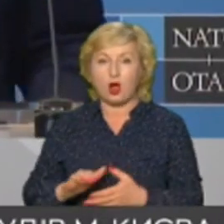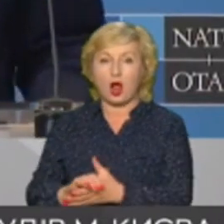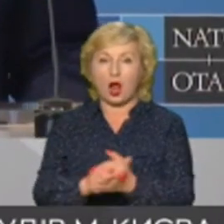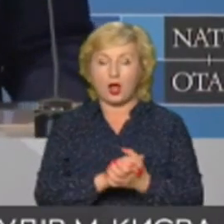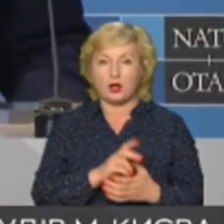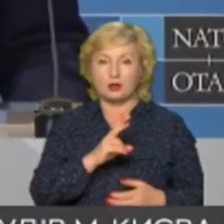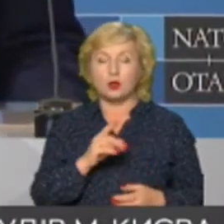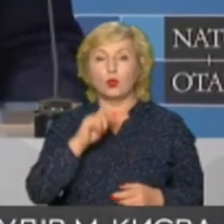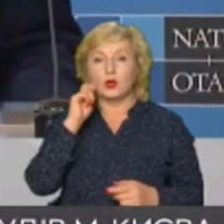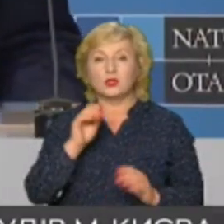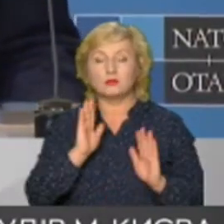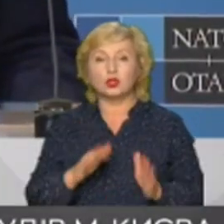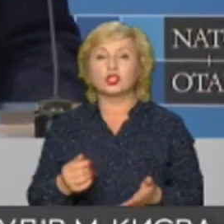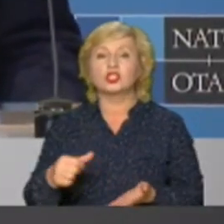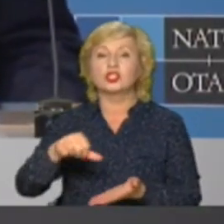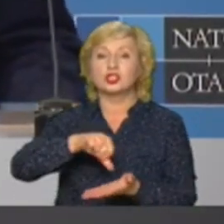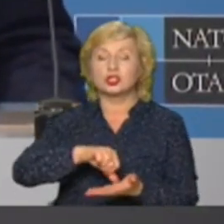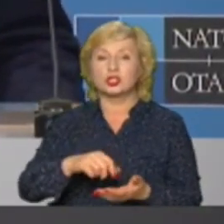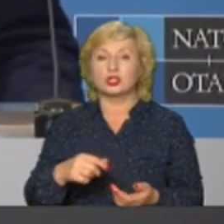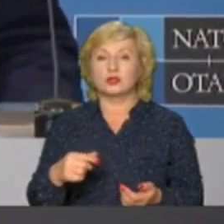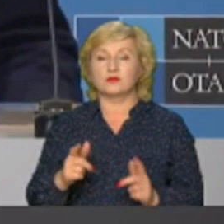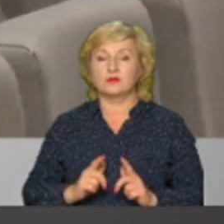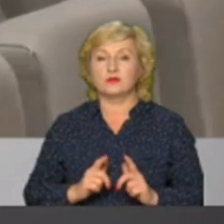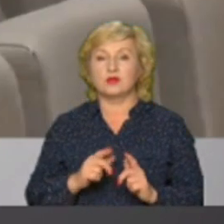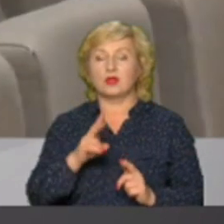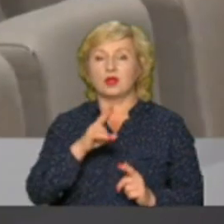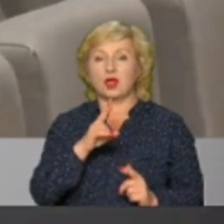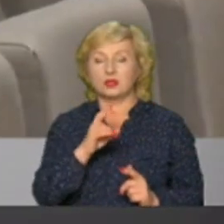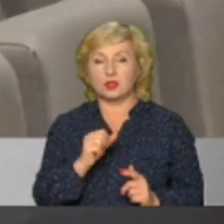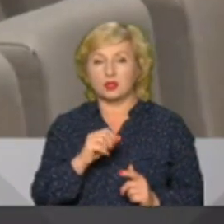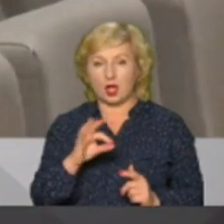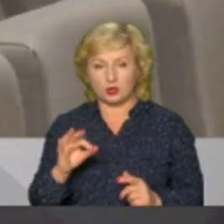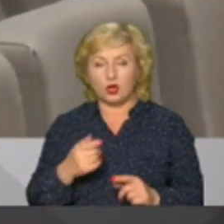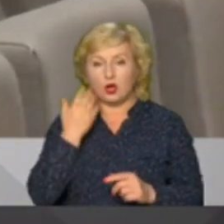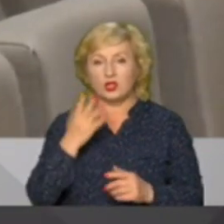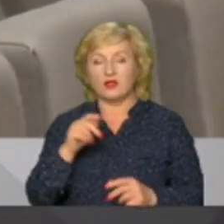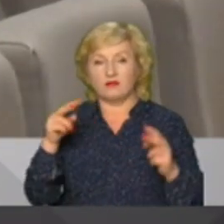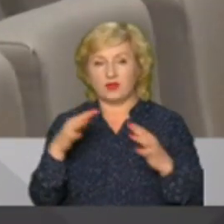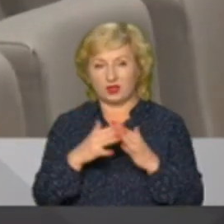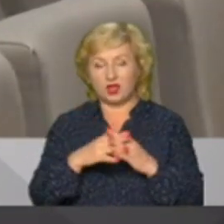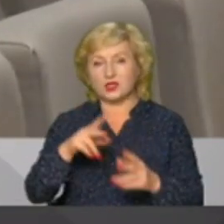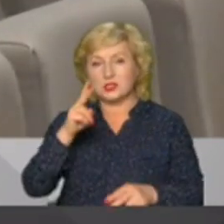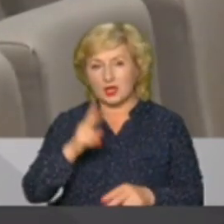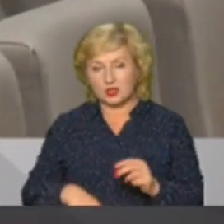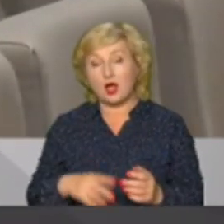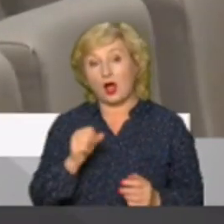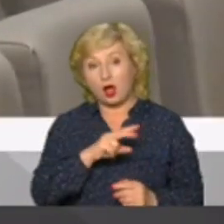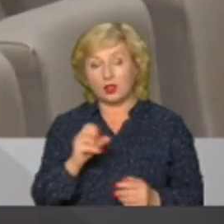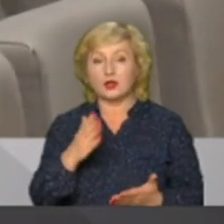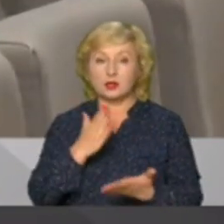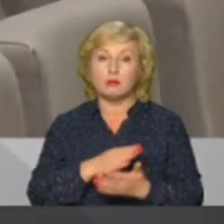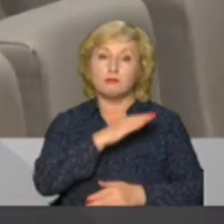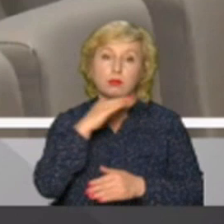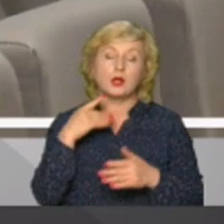Україна тільки може стати членом цього альянсу, коли війна закінчиться. Але є багато